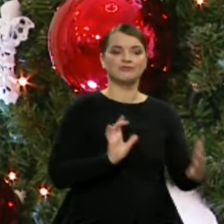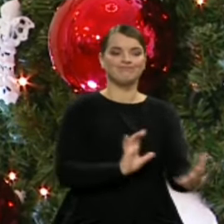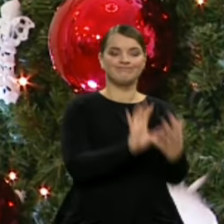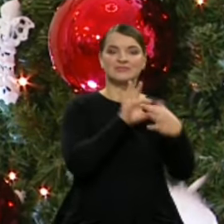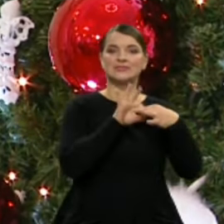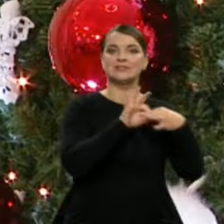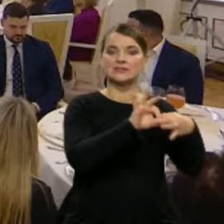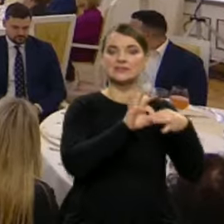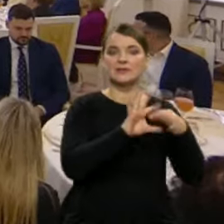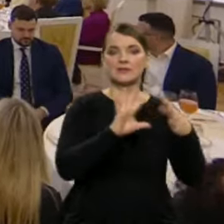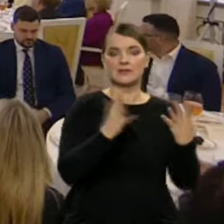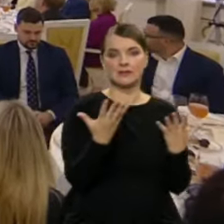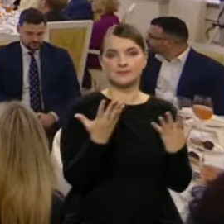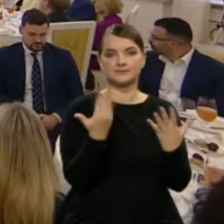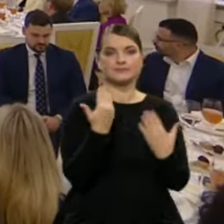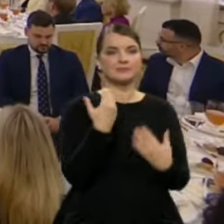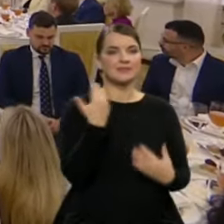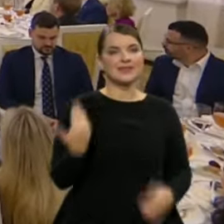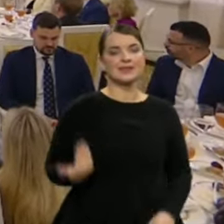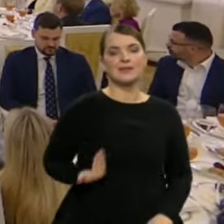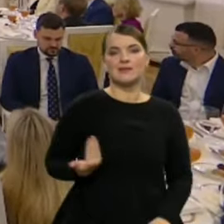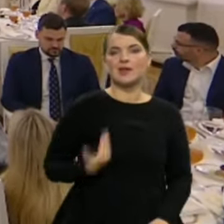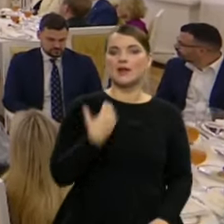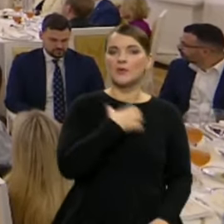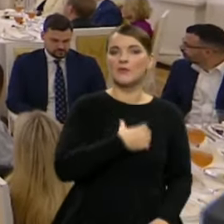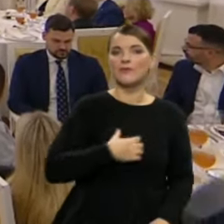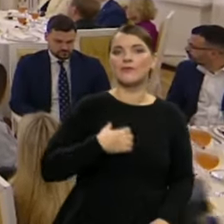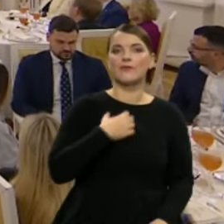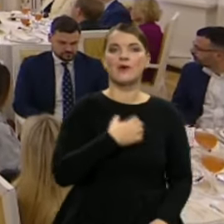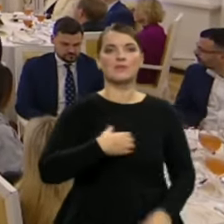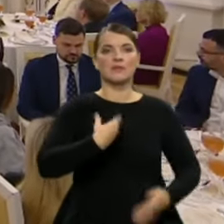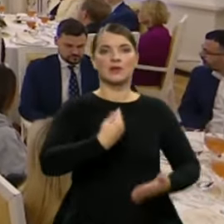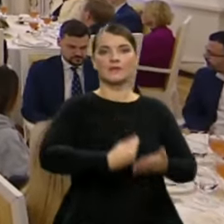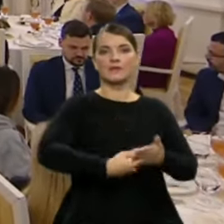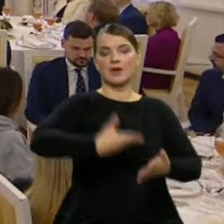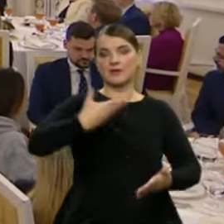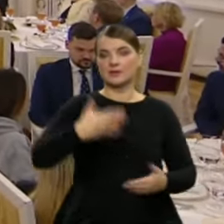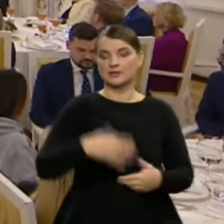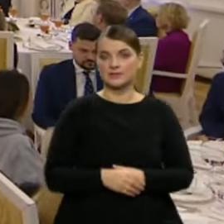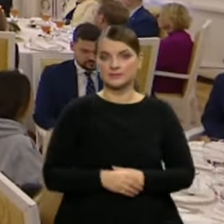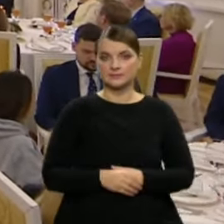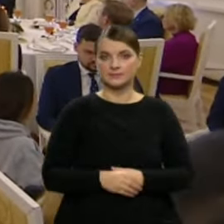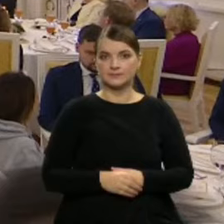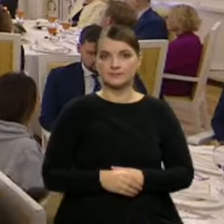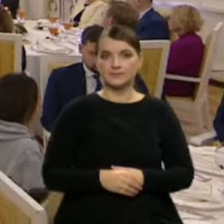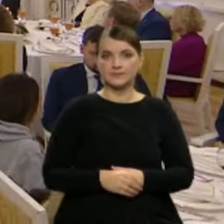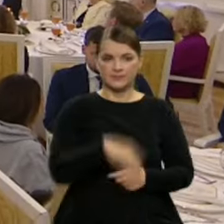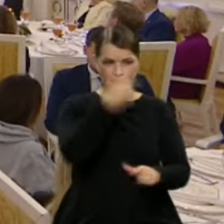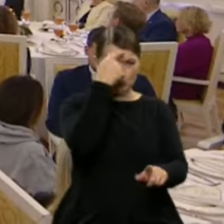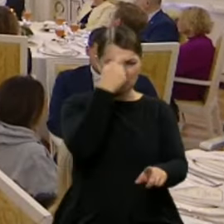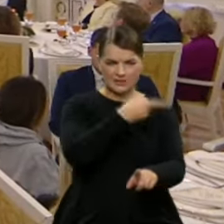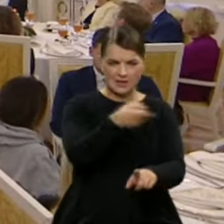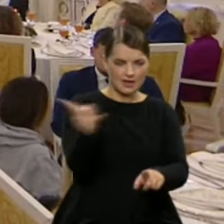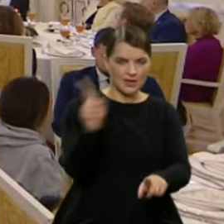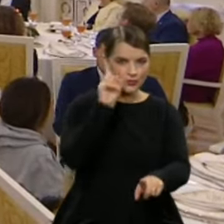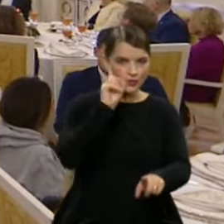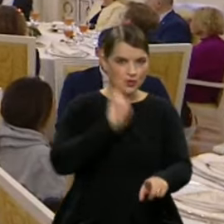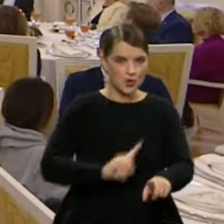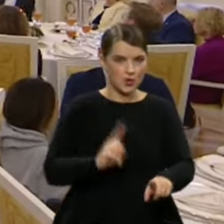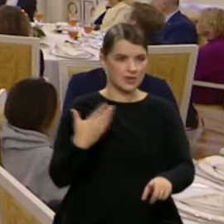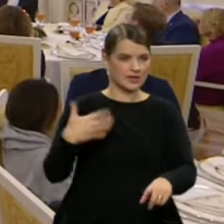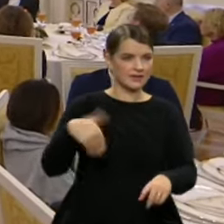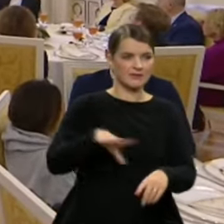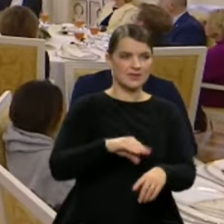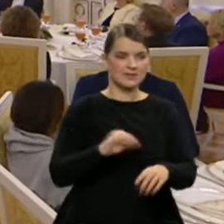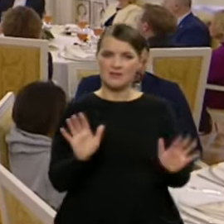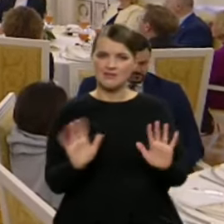žemiško gyvenimo svarba ir vertė. Piktasis nori, kad mes nebrangintume to,